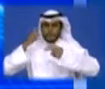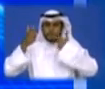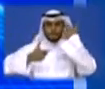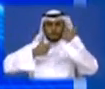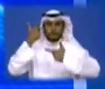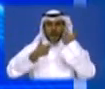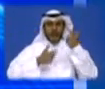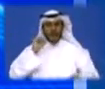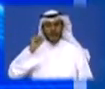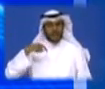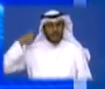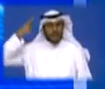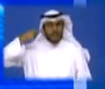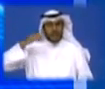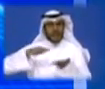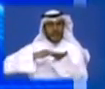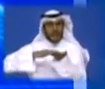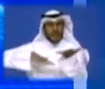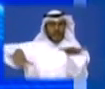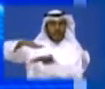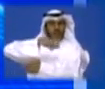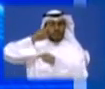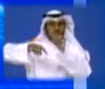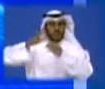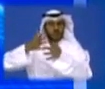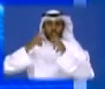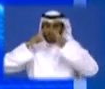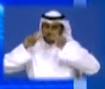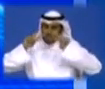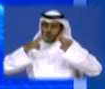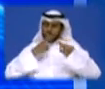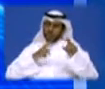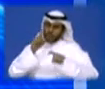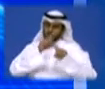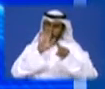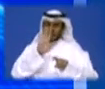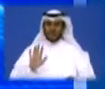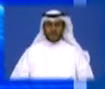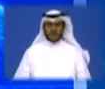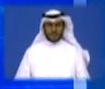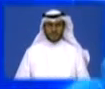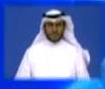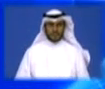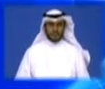بمجمل التطورات الراهنه في الساحه السياسيه على الصعيدين العربي والدولي